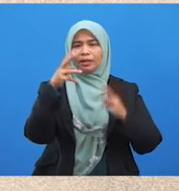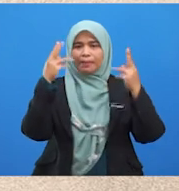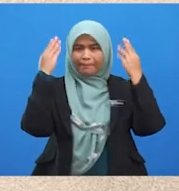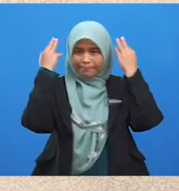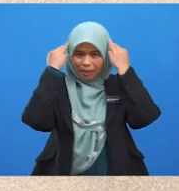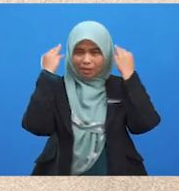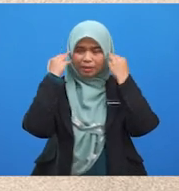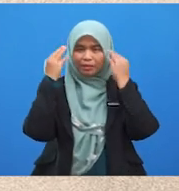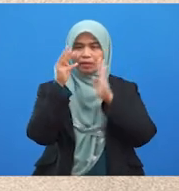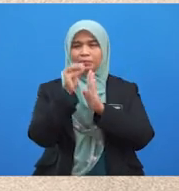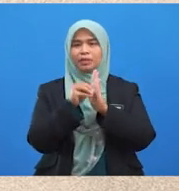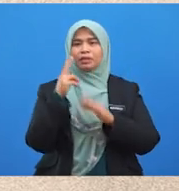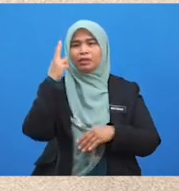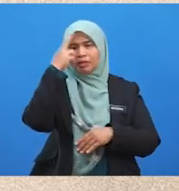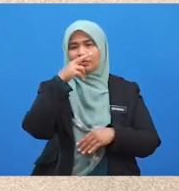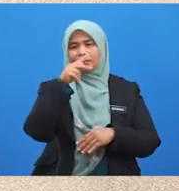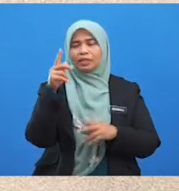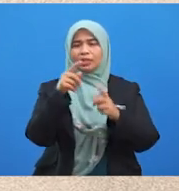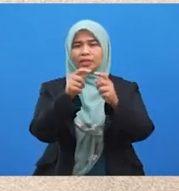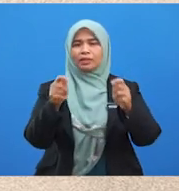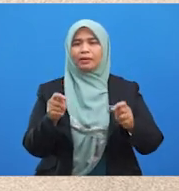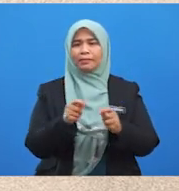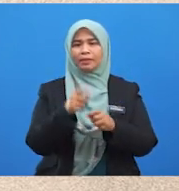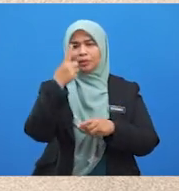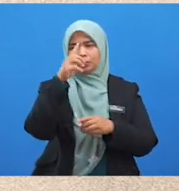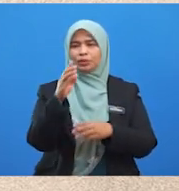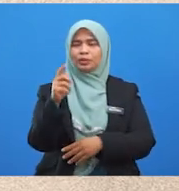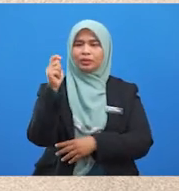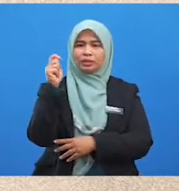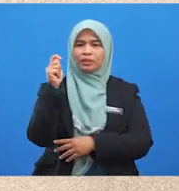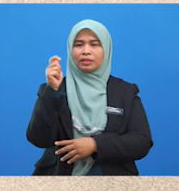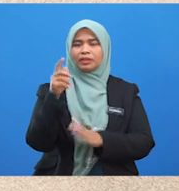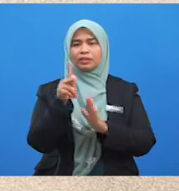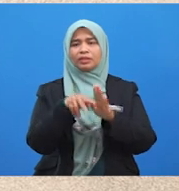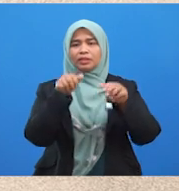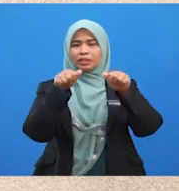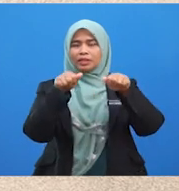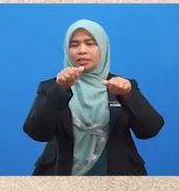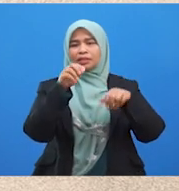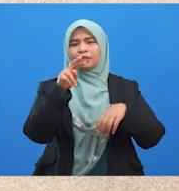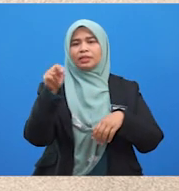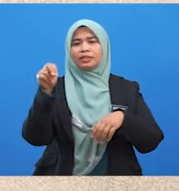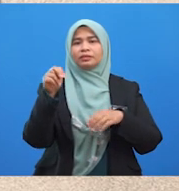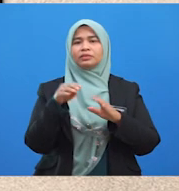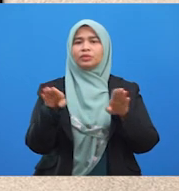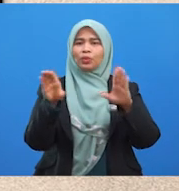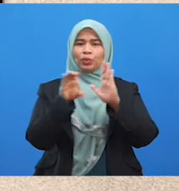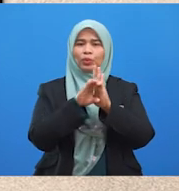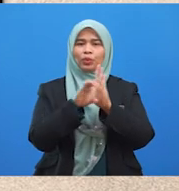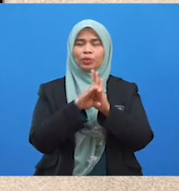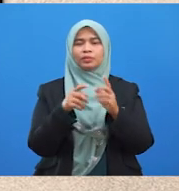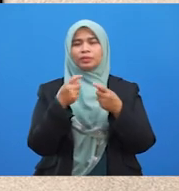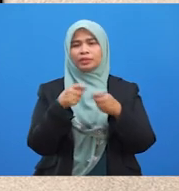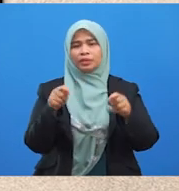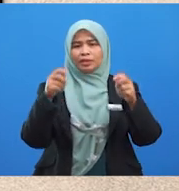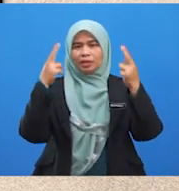mahkamah merupakan tempat untuk menegakkan keadilan. Sebagai contoh, setelah